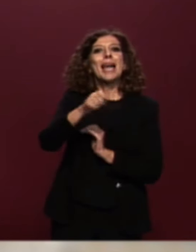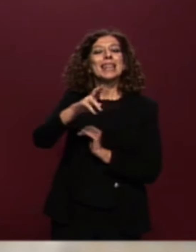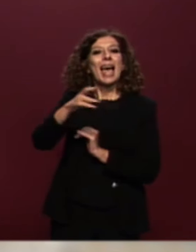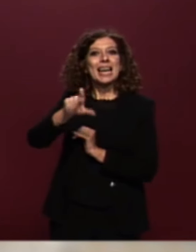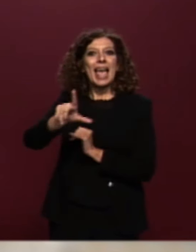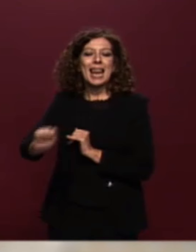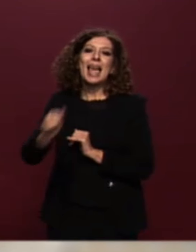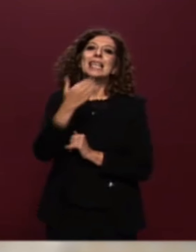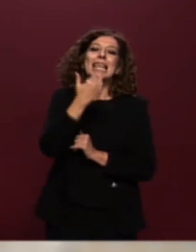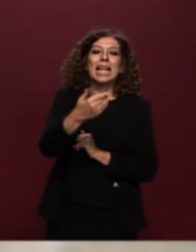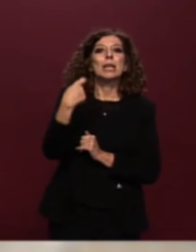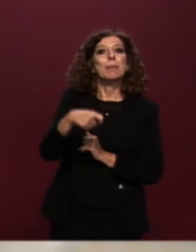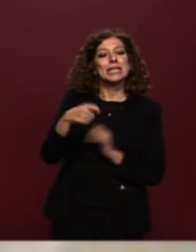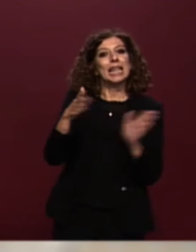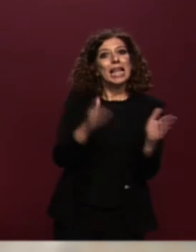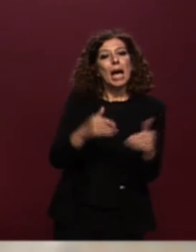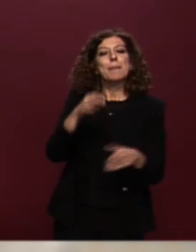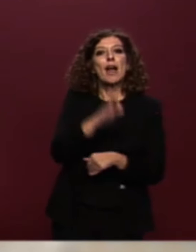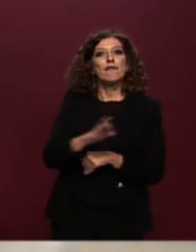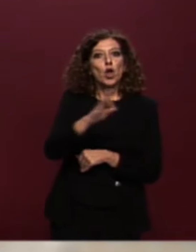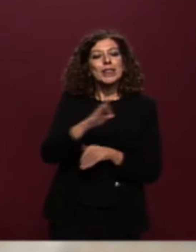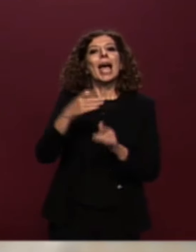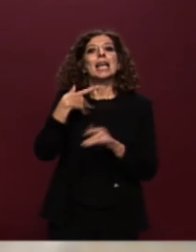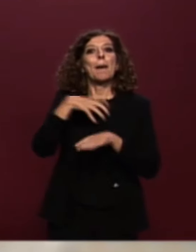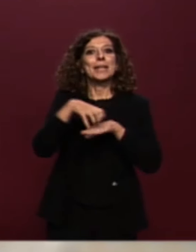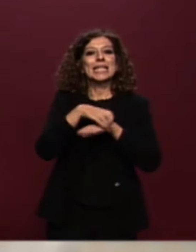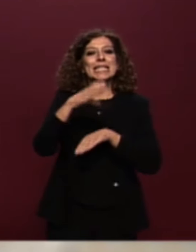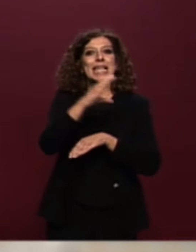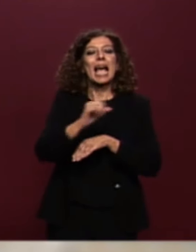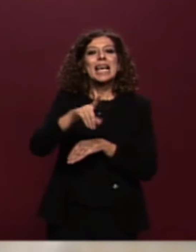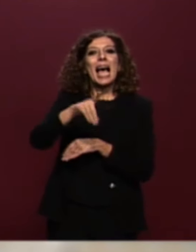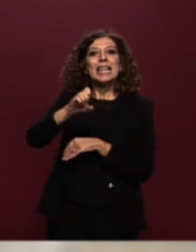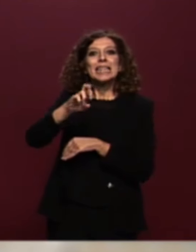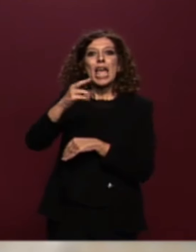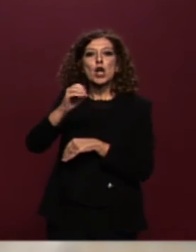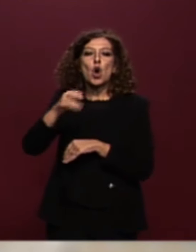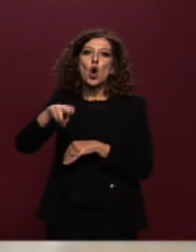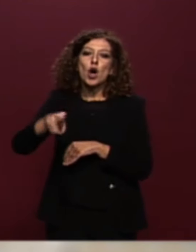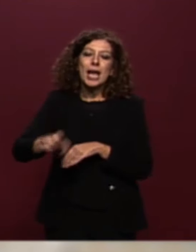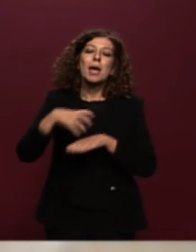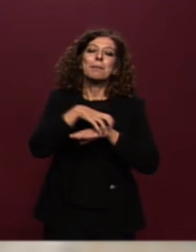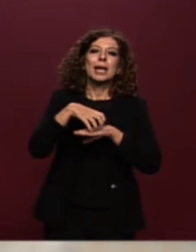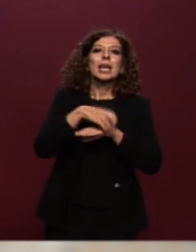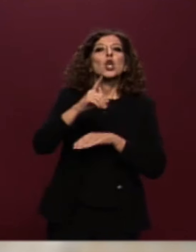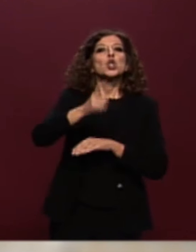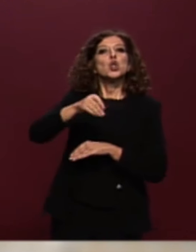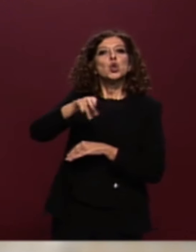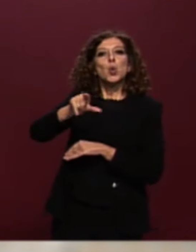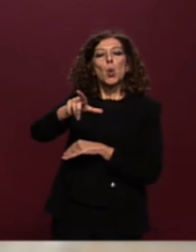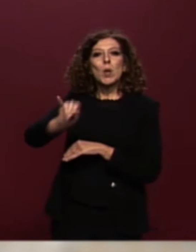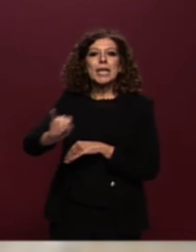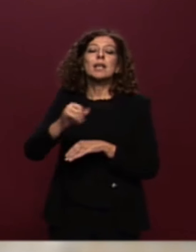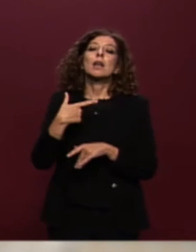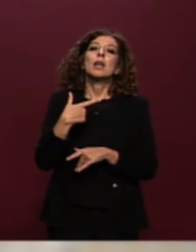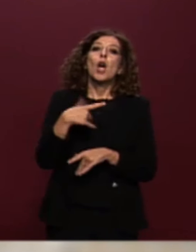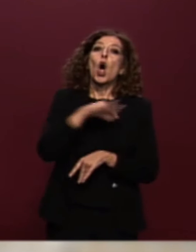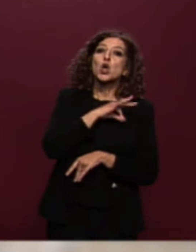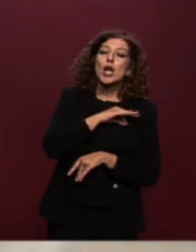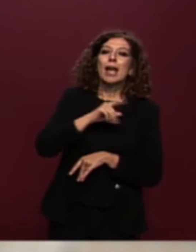al Presidente della Camera Fontana, alla Ministra Calderone, al Ministro Giuli, naturalmente all'Onorevole Gribaudo, un grazie sentito anche